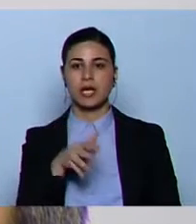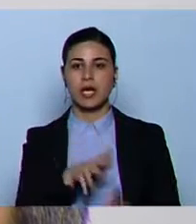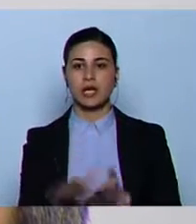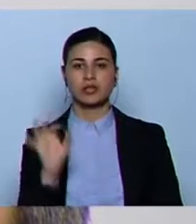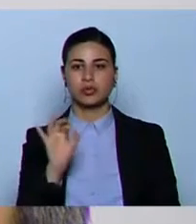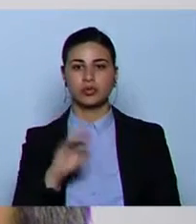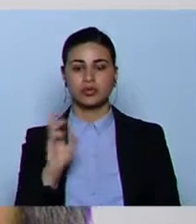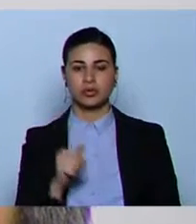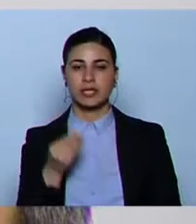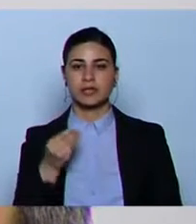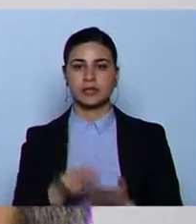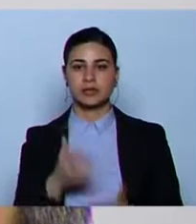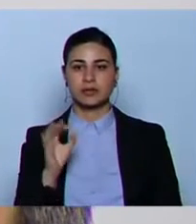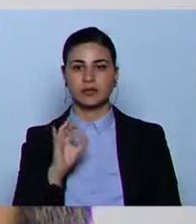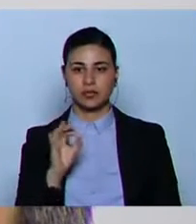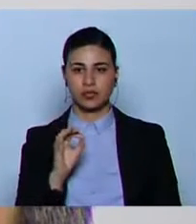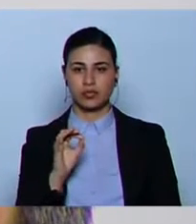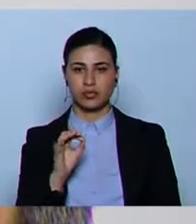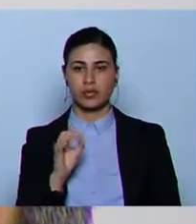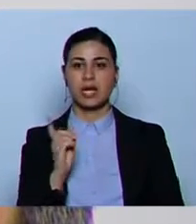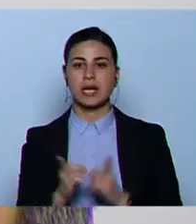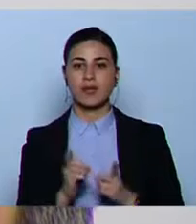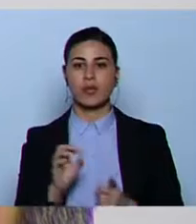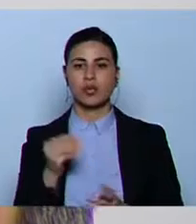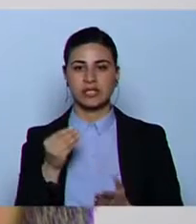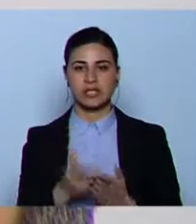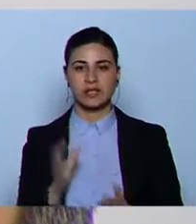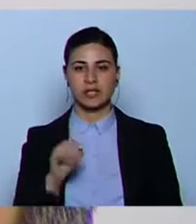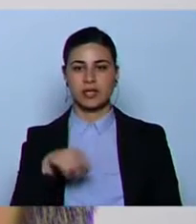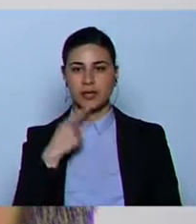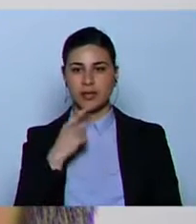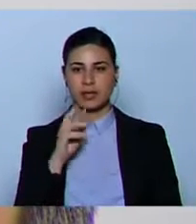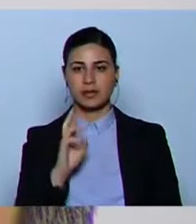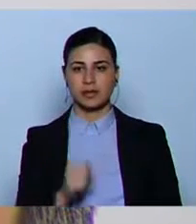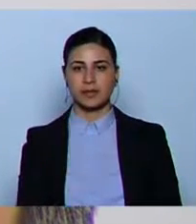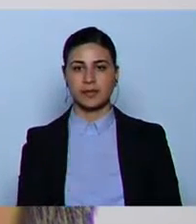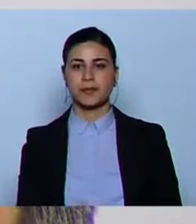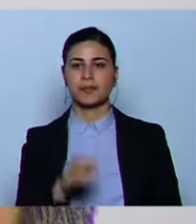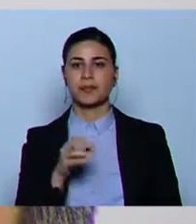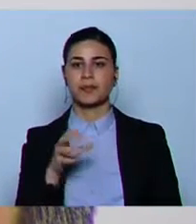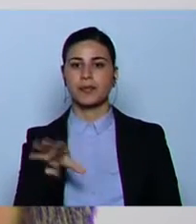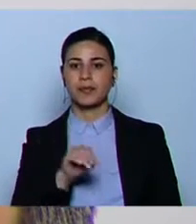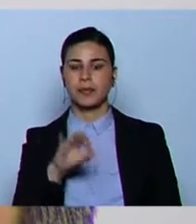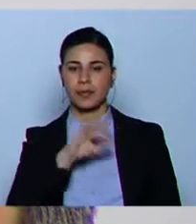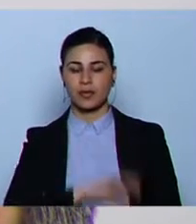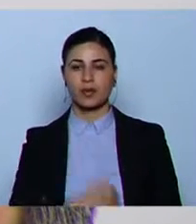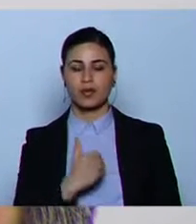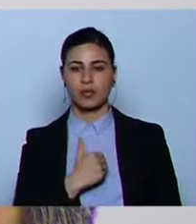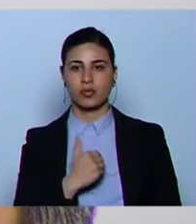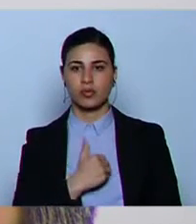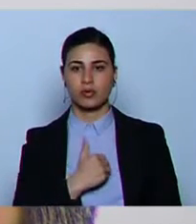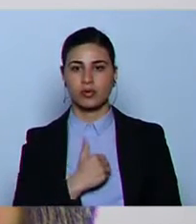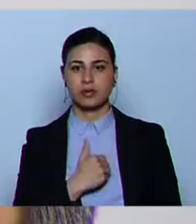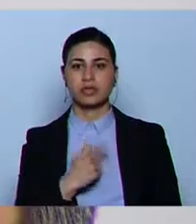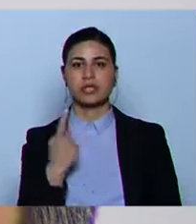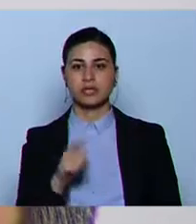ხარჯებზე და სიძვირეს, ანუ რეფორმის სიძვირეზეა ლაპარაკი და ანუ ხარჯების დაზოგვარო გახსენეს რამდენჯერმე, რომ